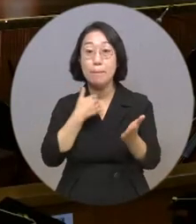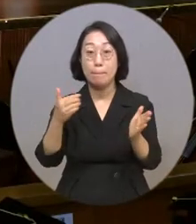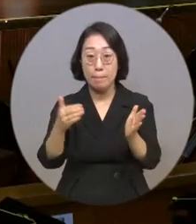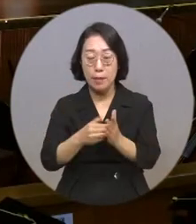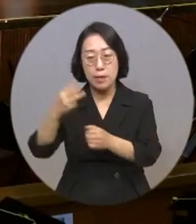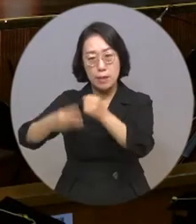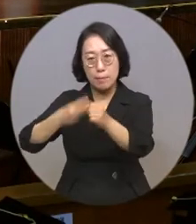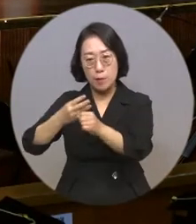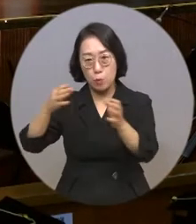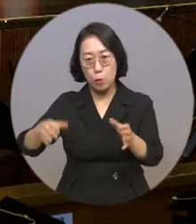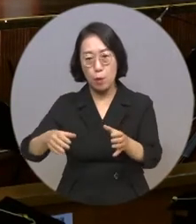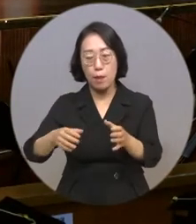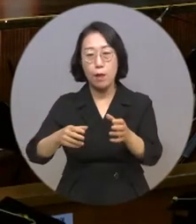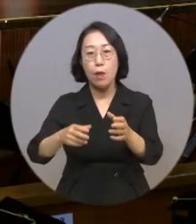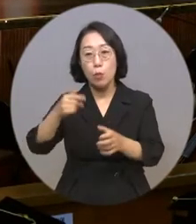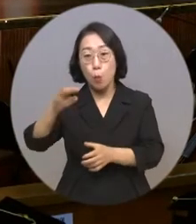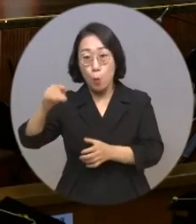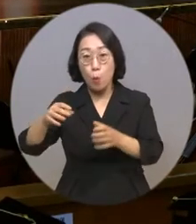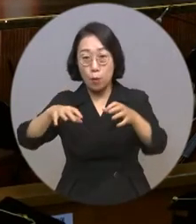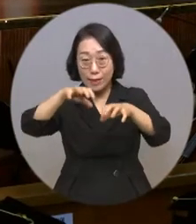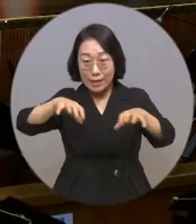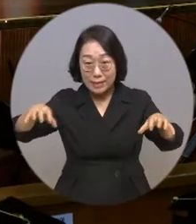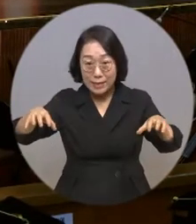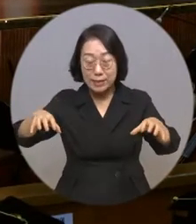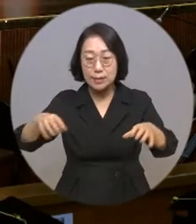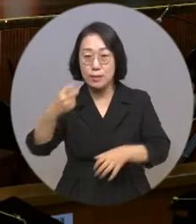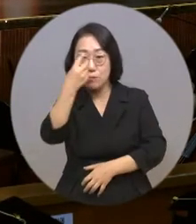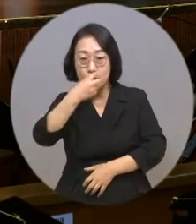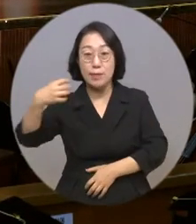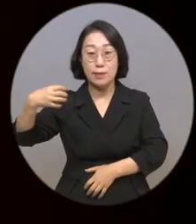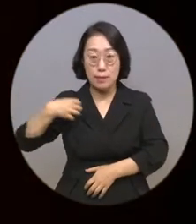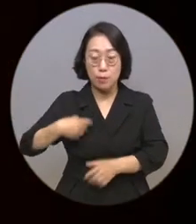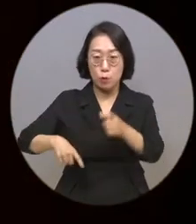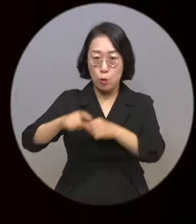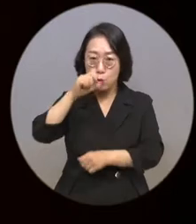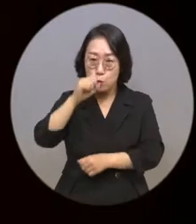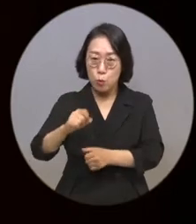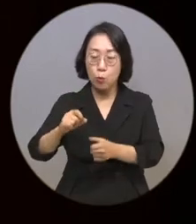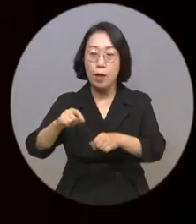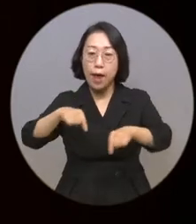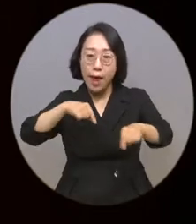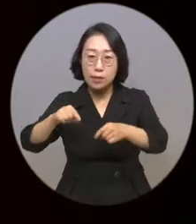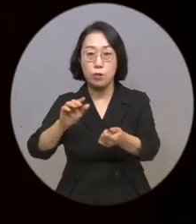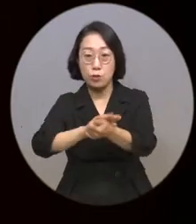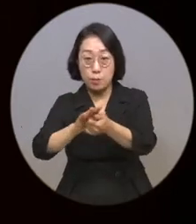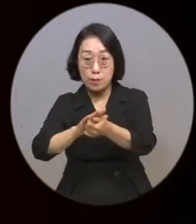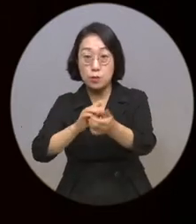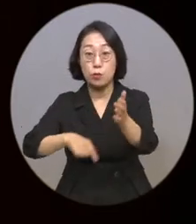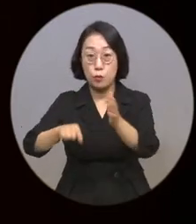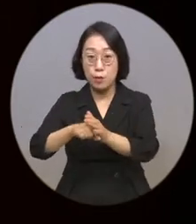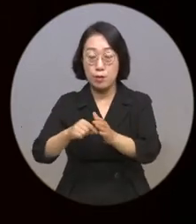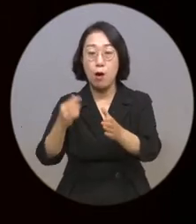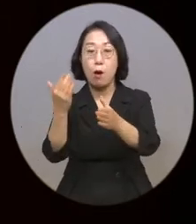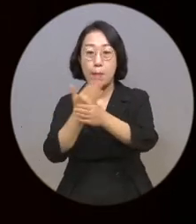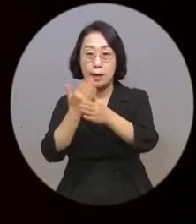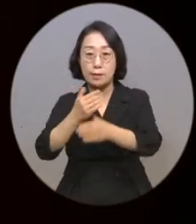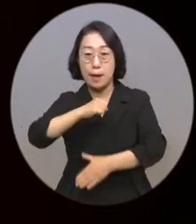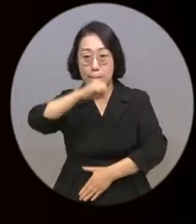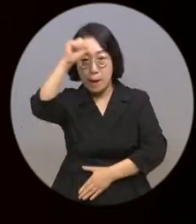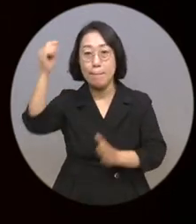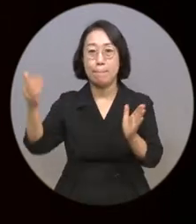3년간 농공단지 조성 사업을 주관하며 더 나은 행정 서비스를 군민들에게 제공하고자 이번에 박사학위를